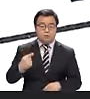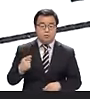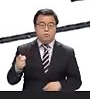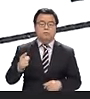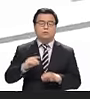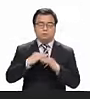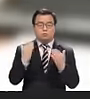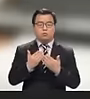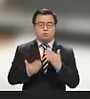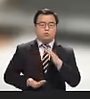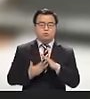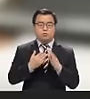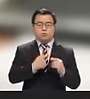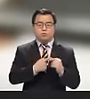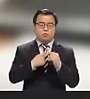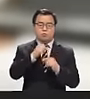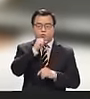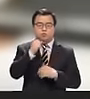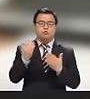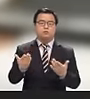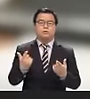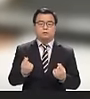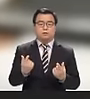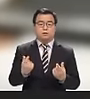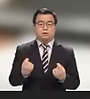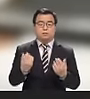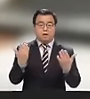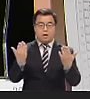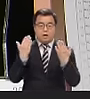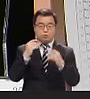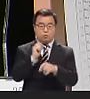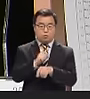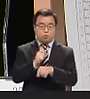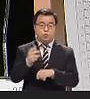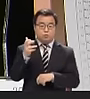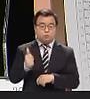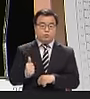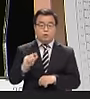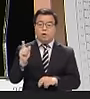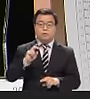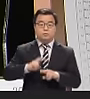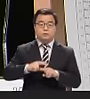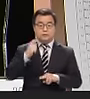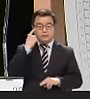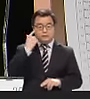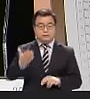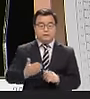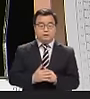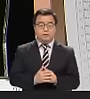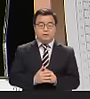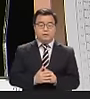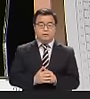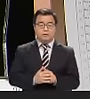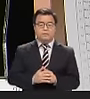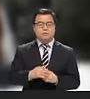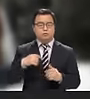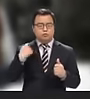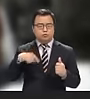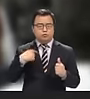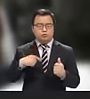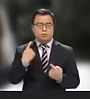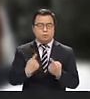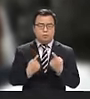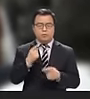상황입니다. 그렇다면 교무부장이란 어떤 자리일까? 한마디로 수업보단 행정과 관리 업무에